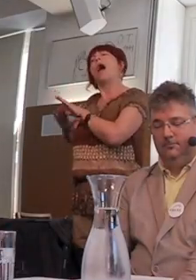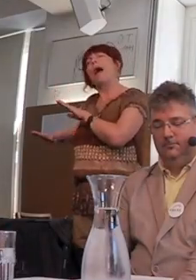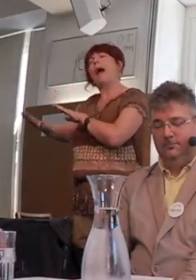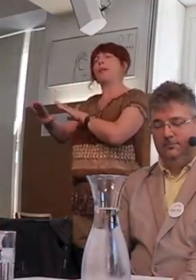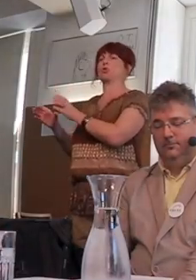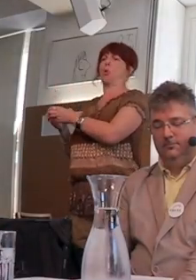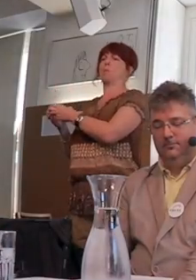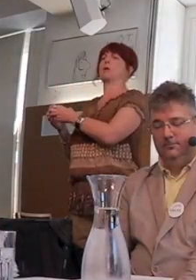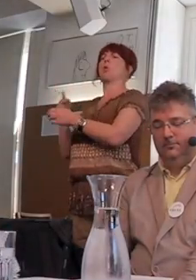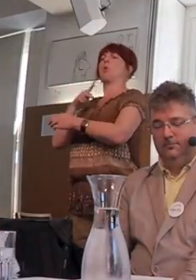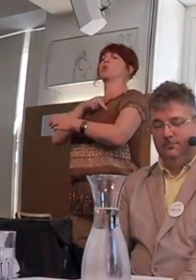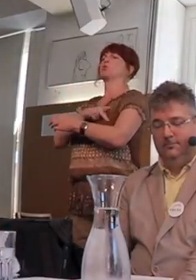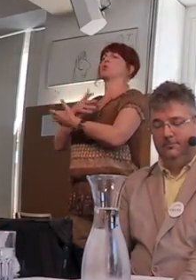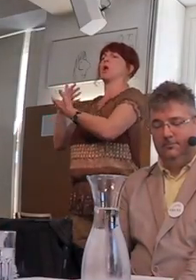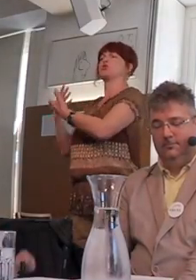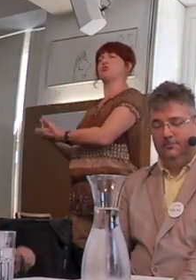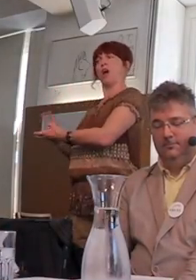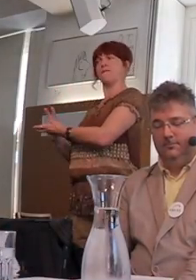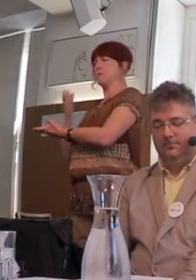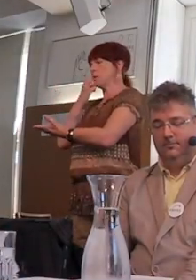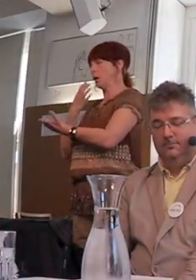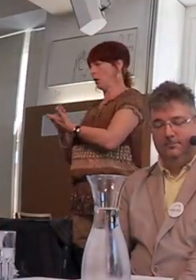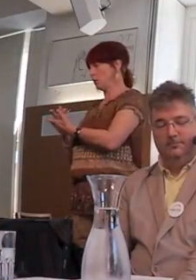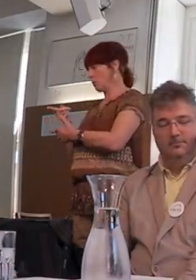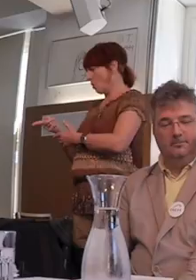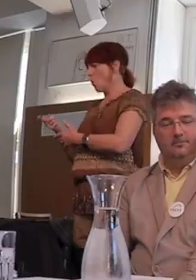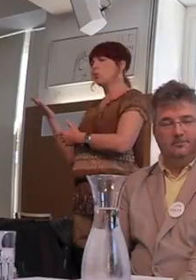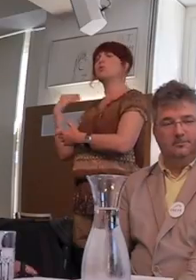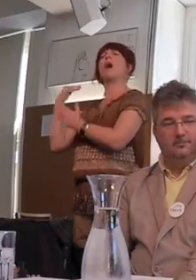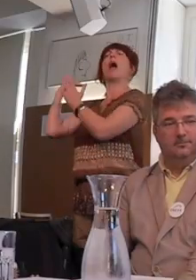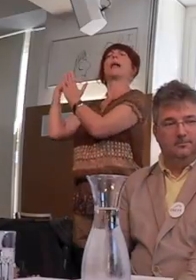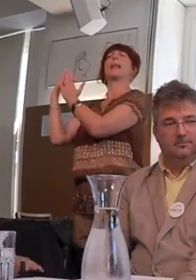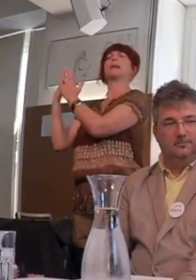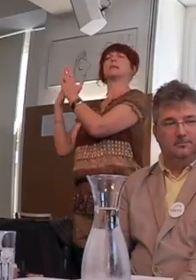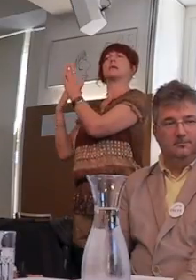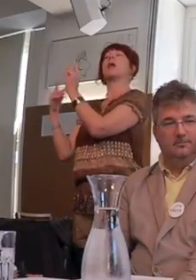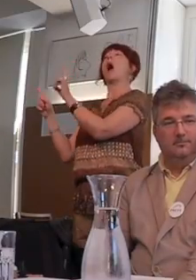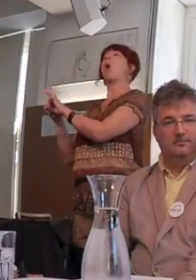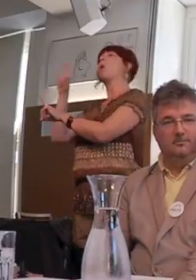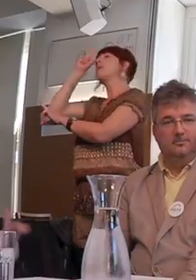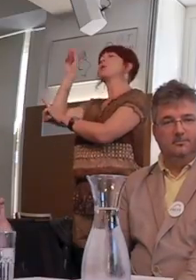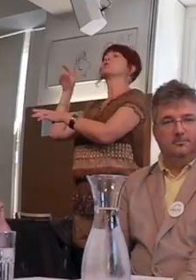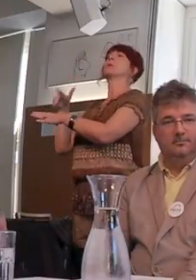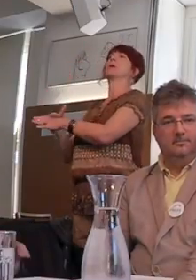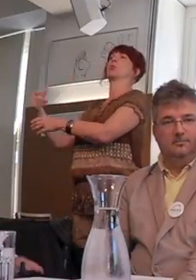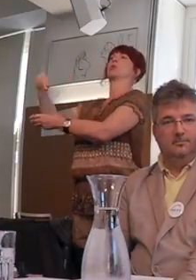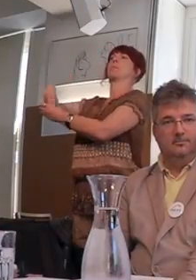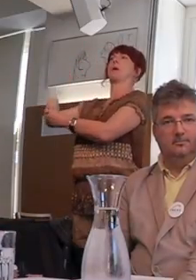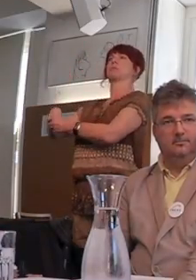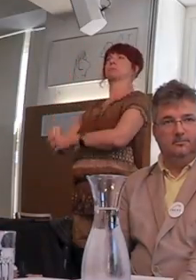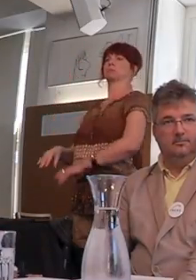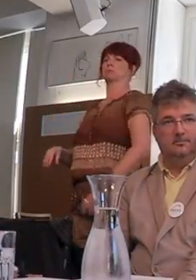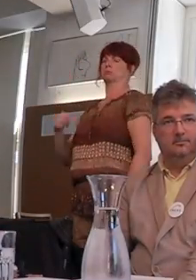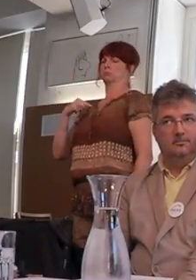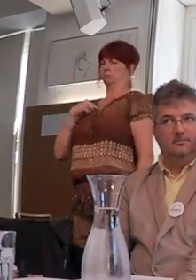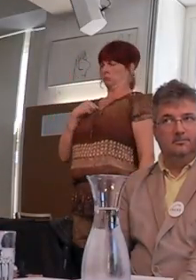und irgendwas anderes stand dann auch berichtet und dann waren da aufgelistet unter anderem Menschen mit Behinderung. Und